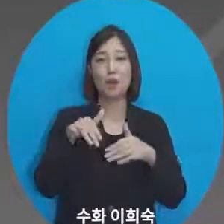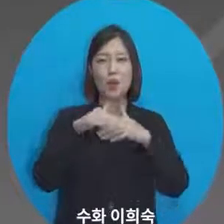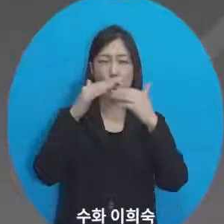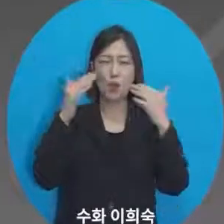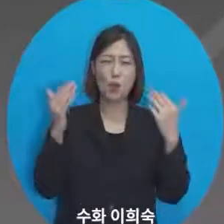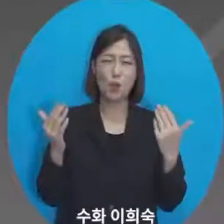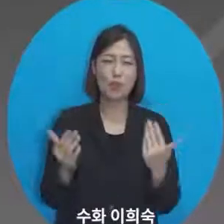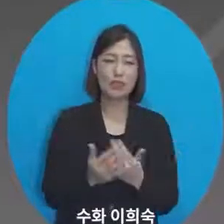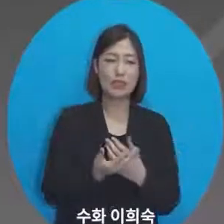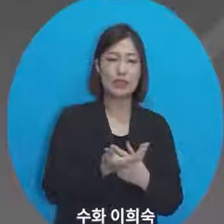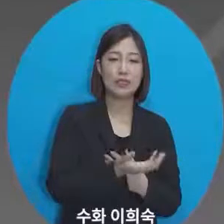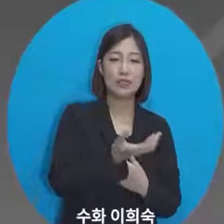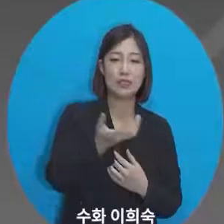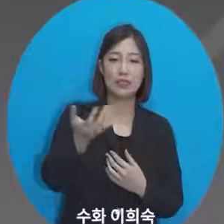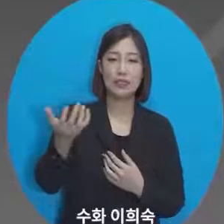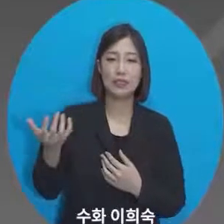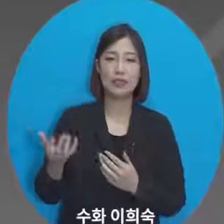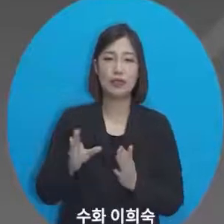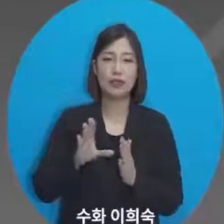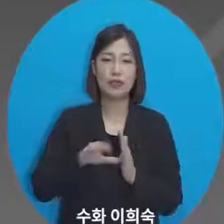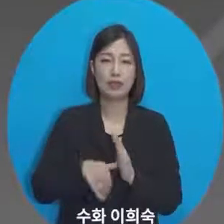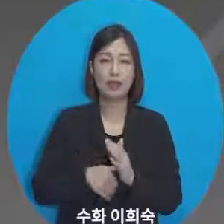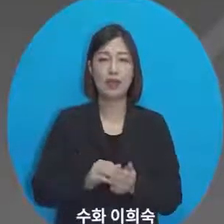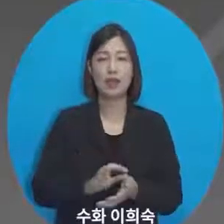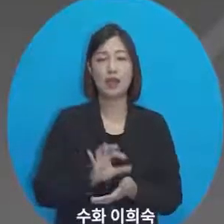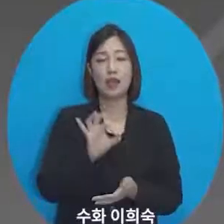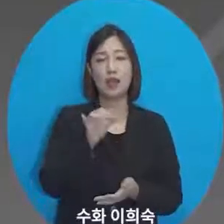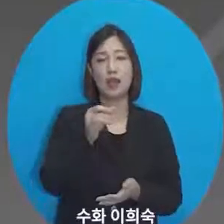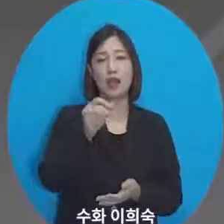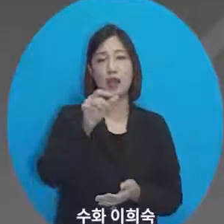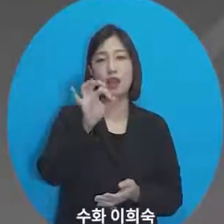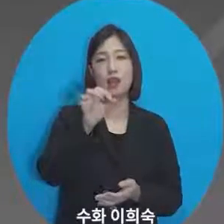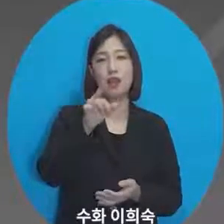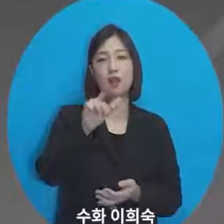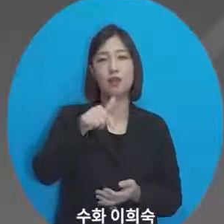이동 경로의 집중 지점을 액세스 플로어로